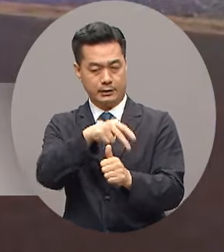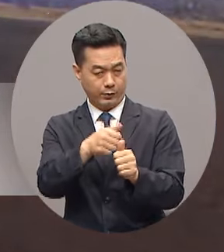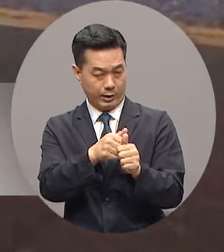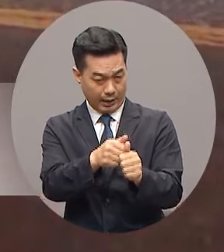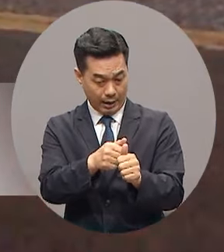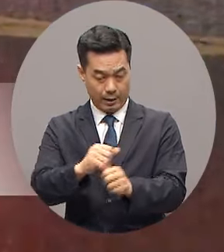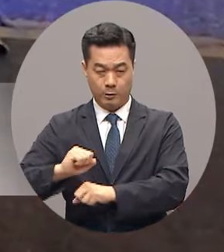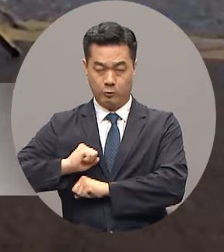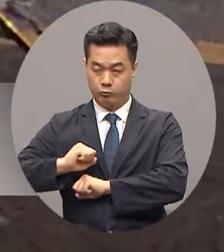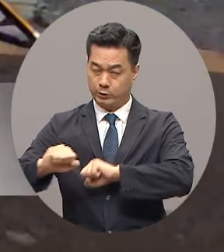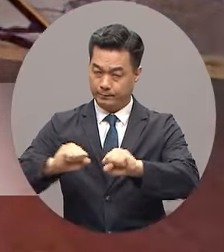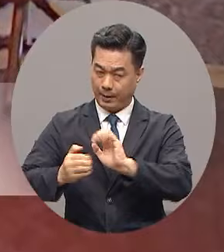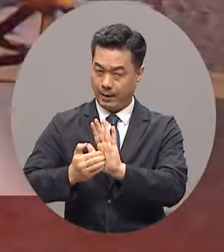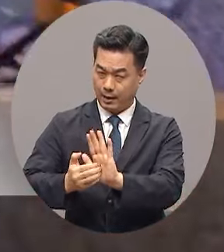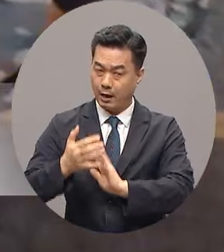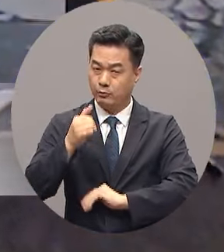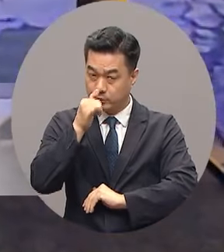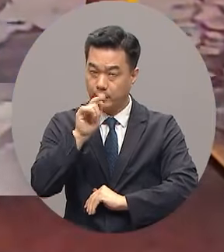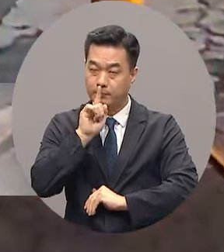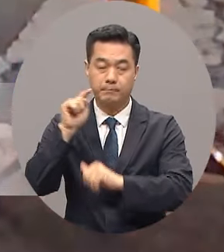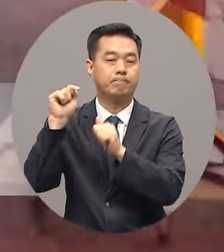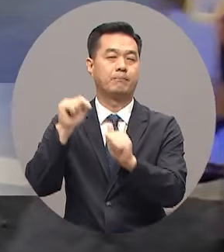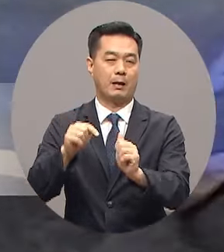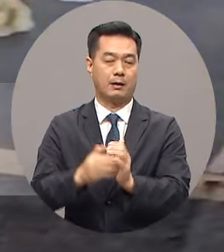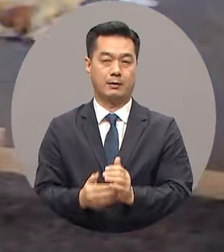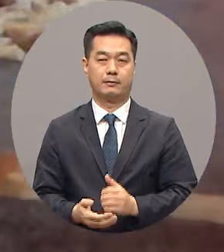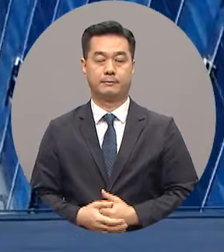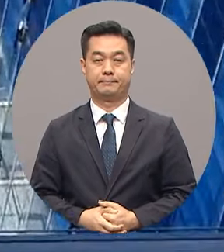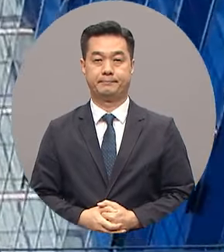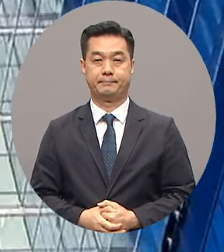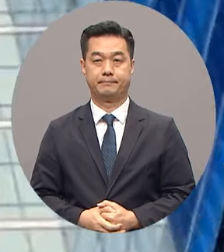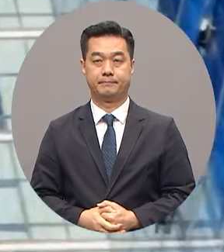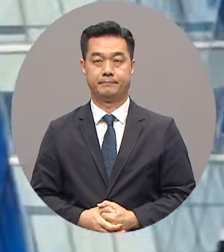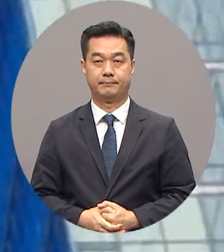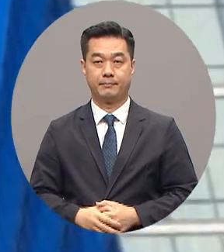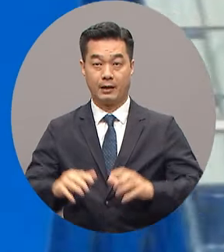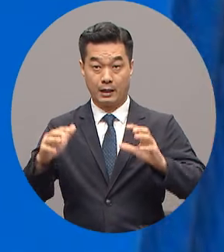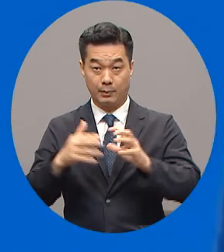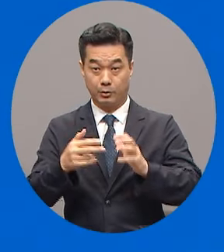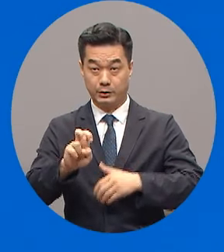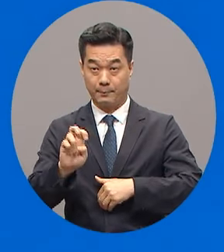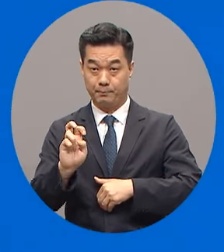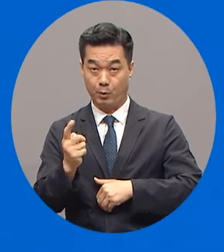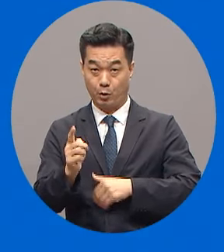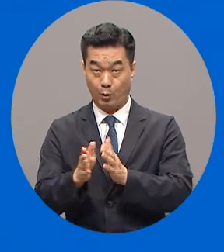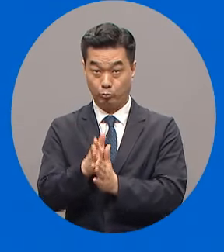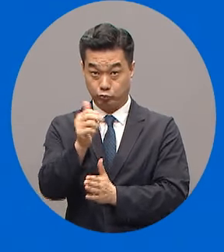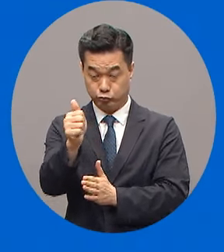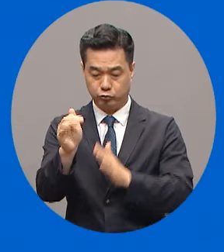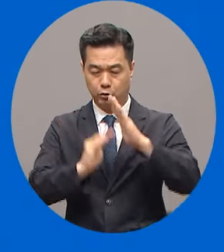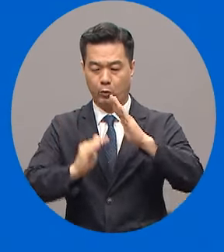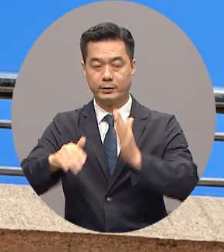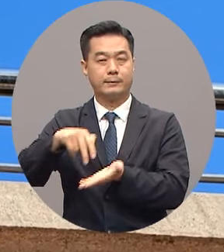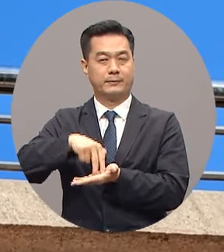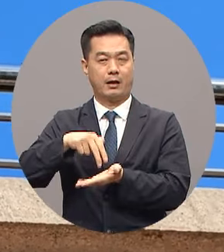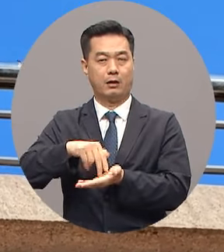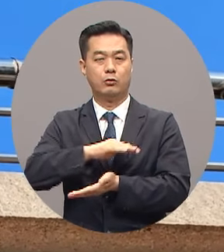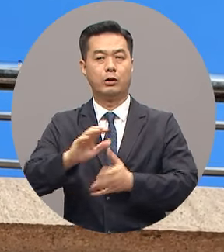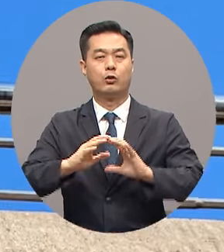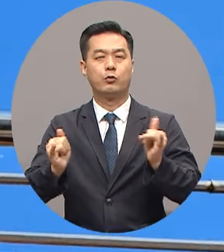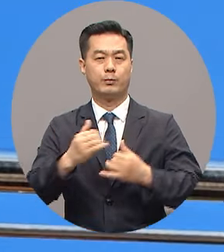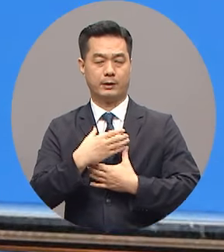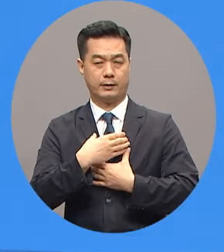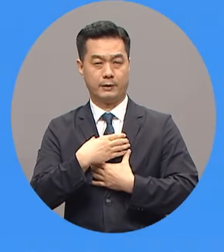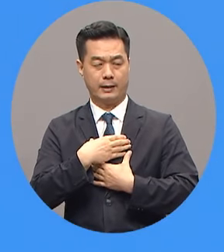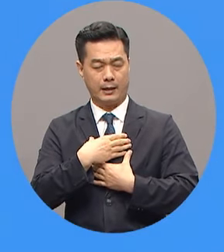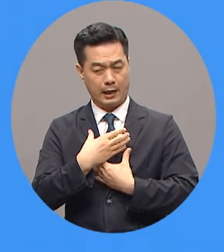군사적 조치에 설 있다고 경고하고 나섰습니다 합참은 오늘 공식 입장문을 통해 우리 국민 안전에 심각한